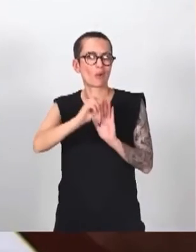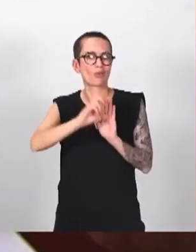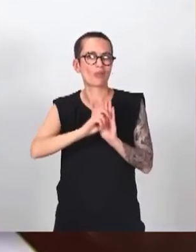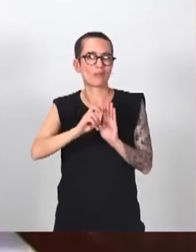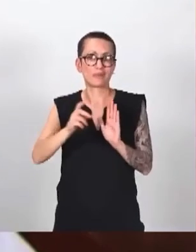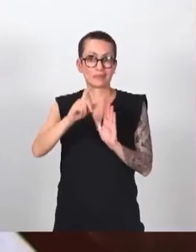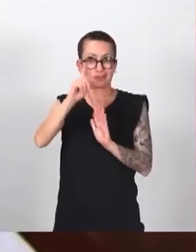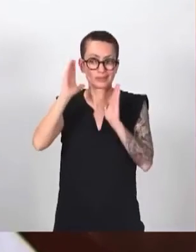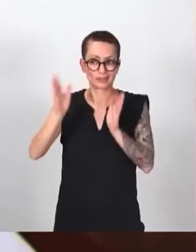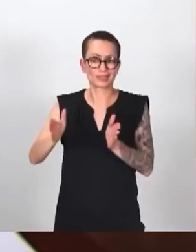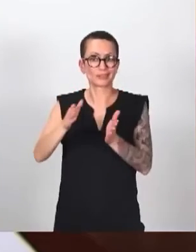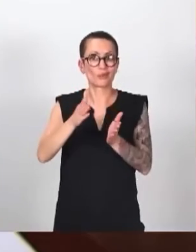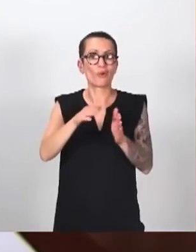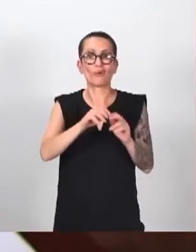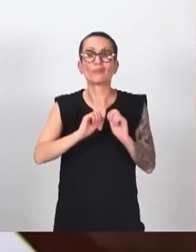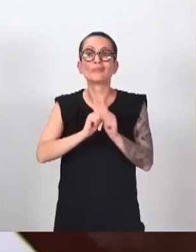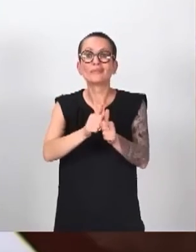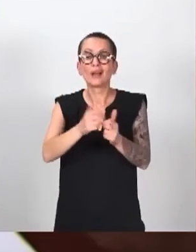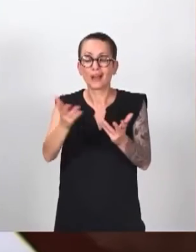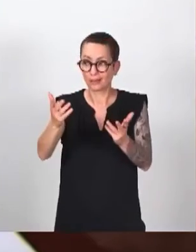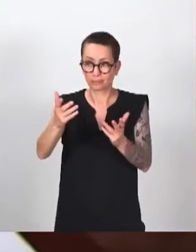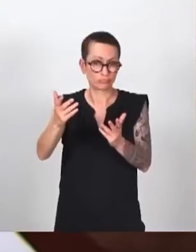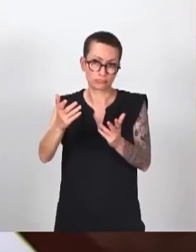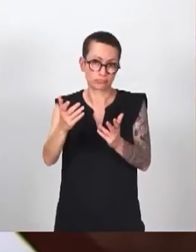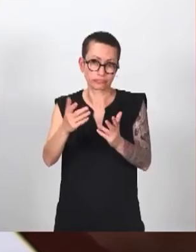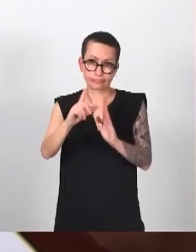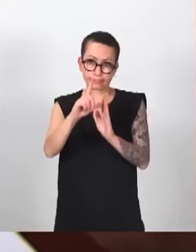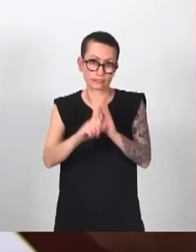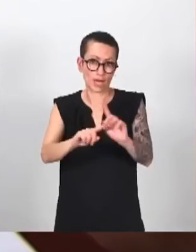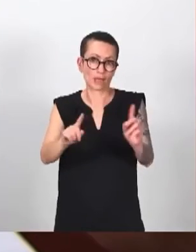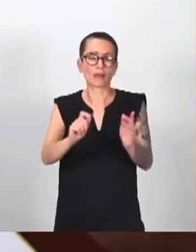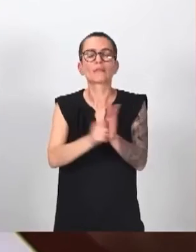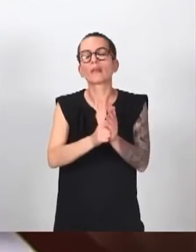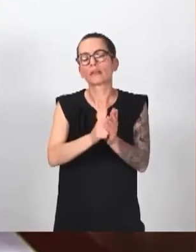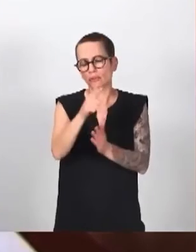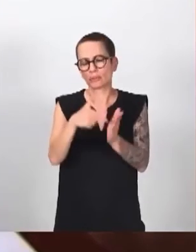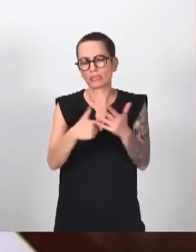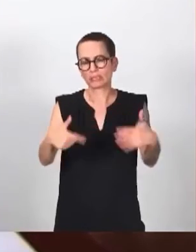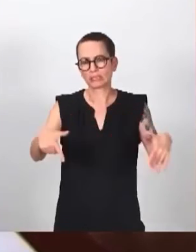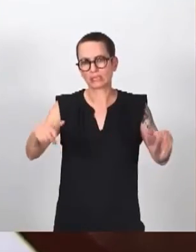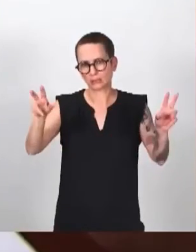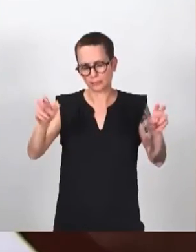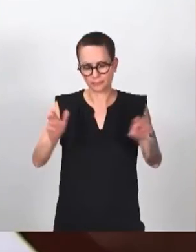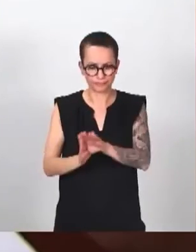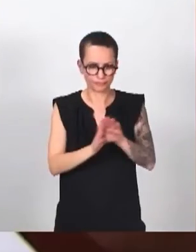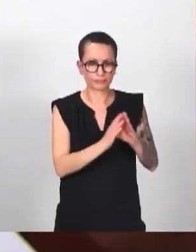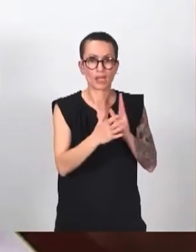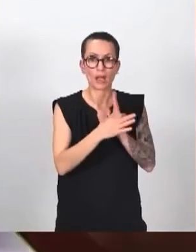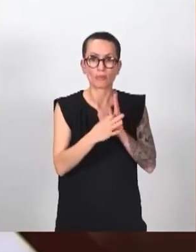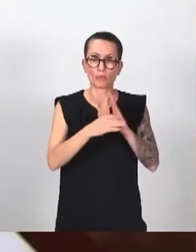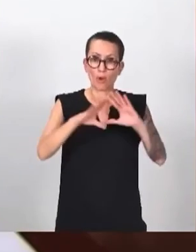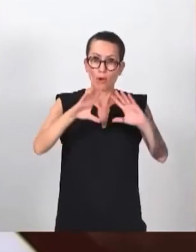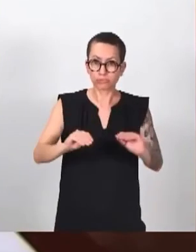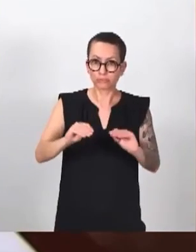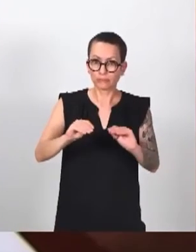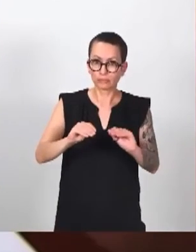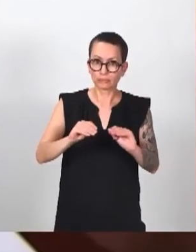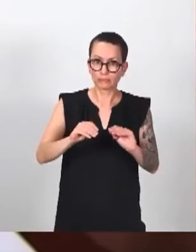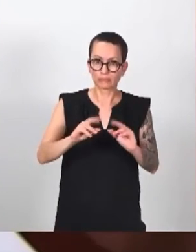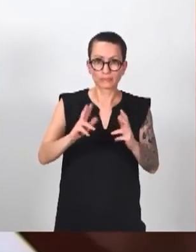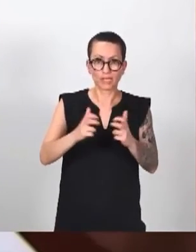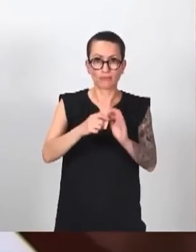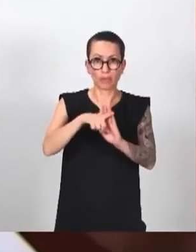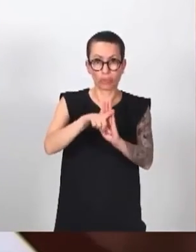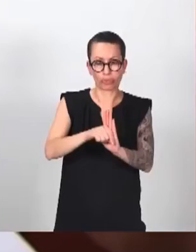d'égalité, voir le TA de Grenoble de 14 février 2017. Un abonnement résident à un tarif réduit pour les plus modestes est donc